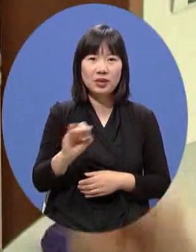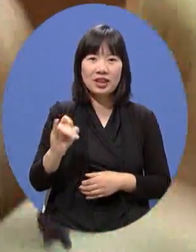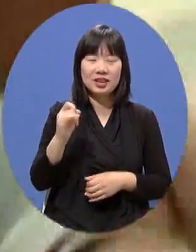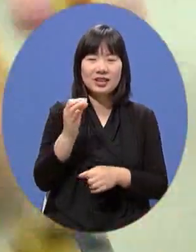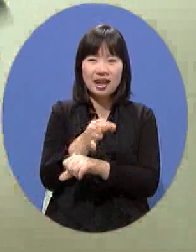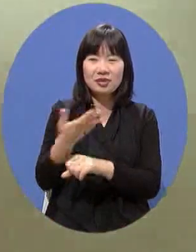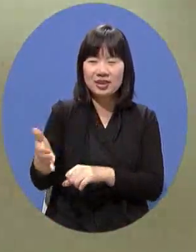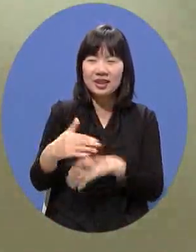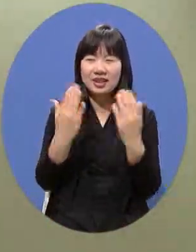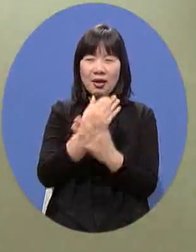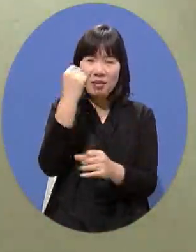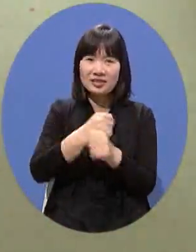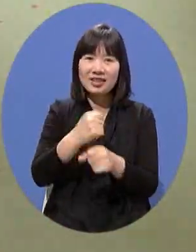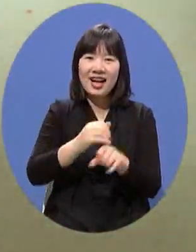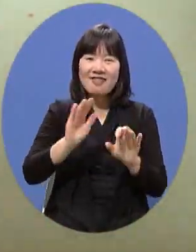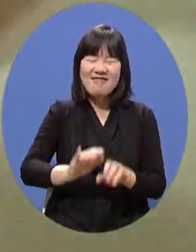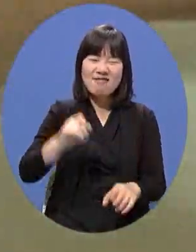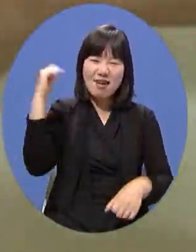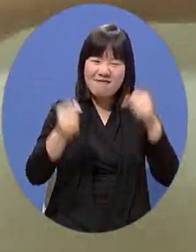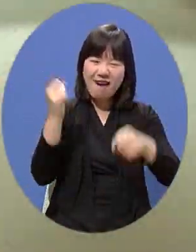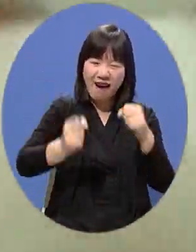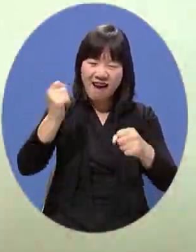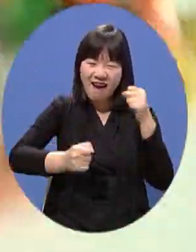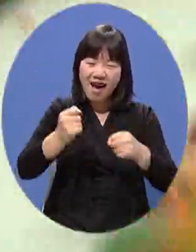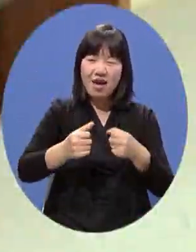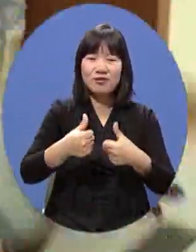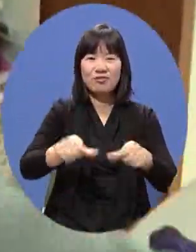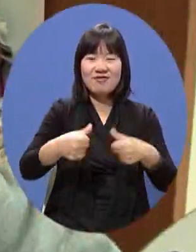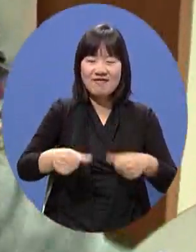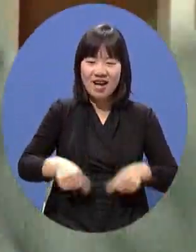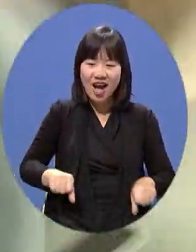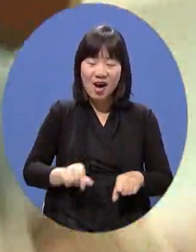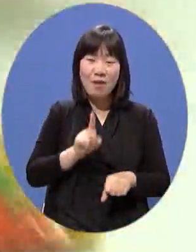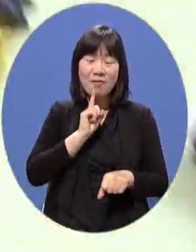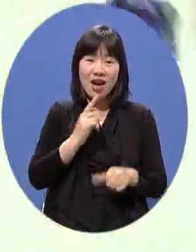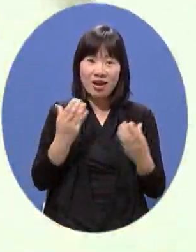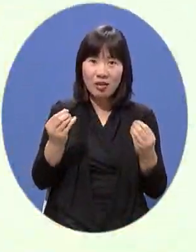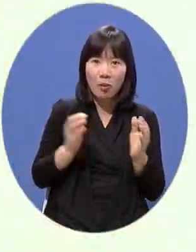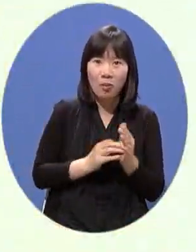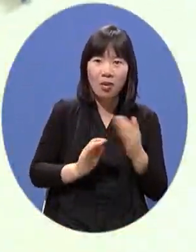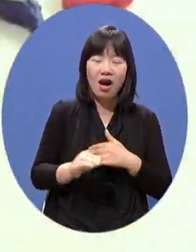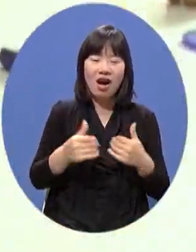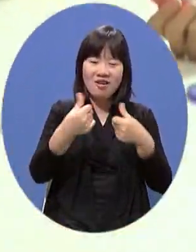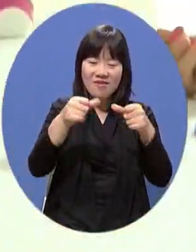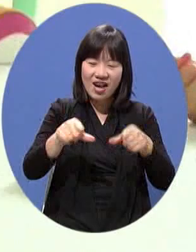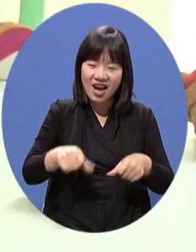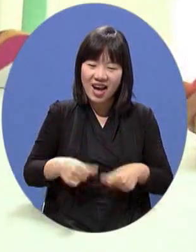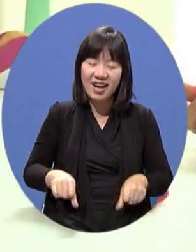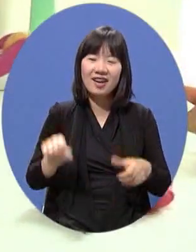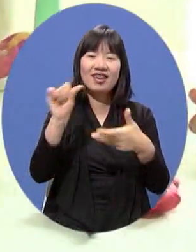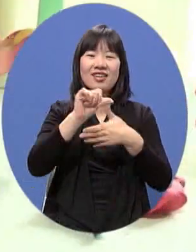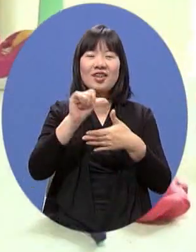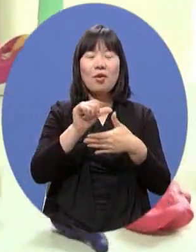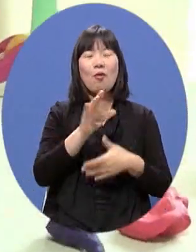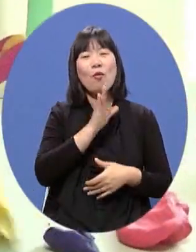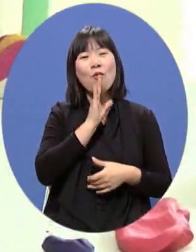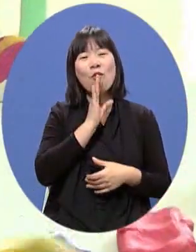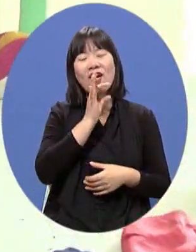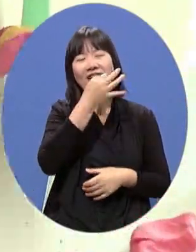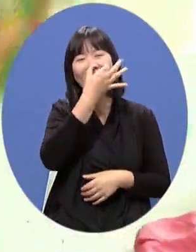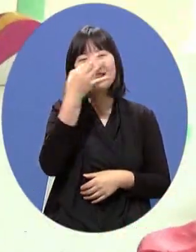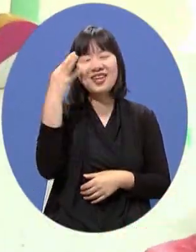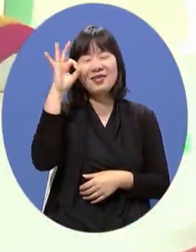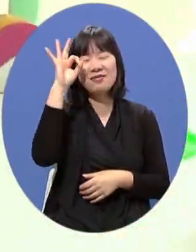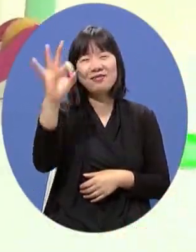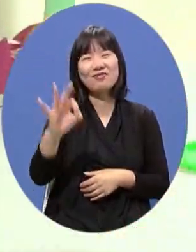만들었다면 이제는 부셔버리기. 말이 끝나자마자 부수기 시작하는 서진이. 정말 신나